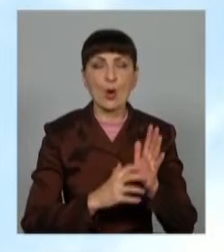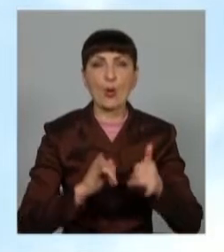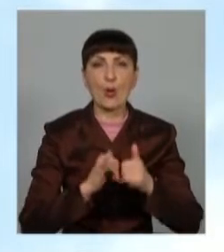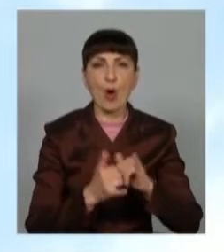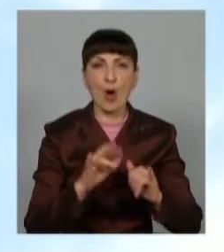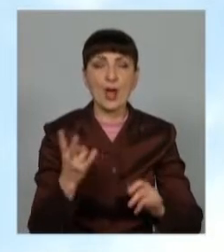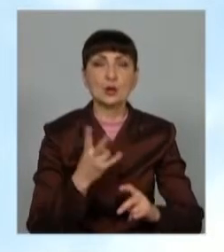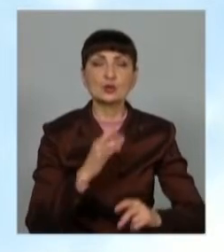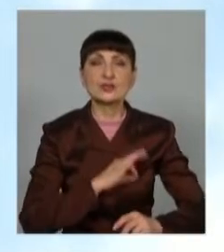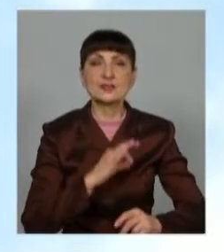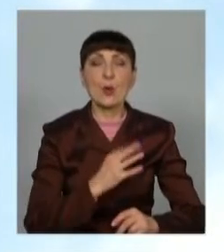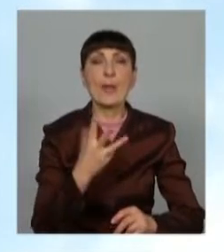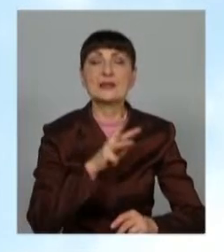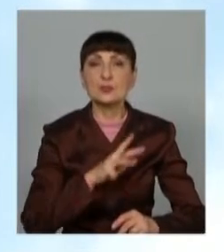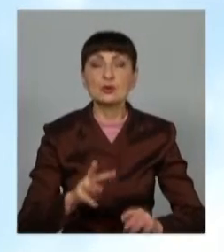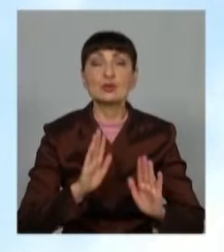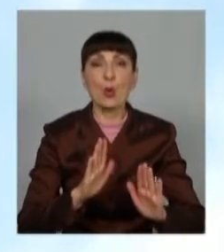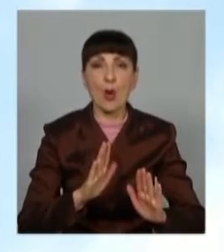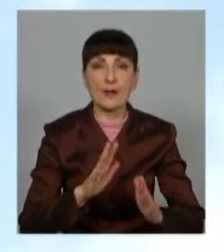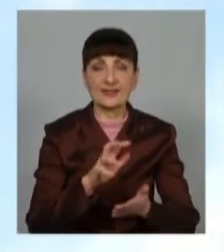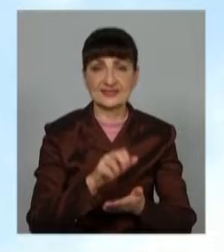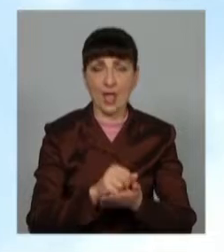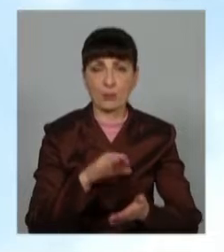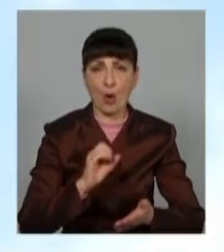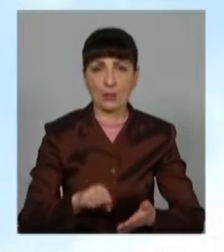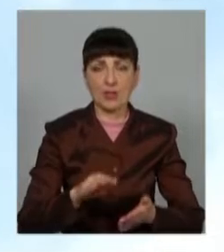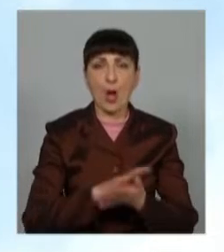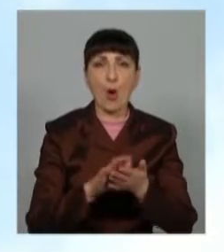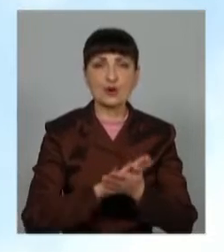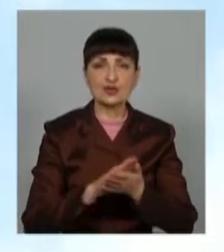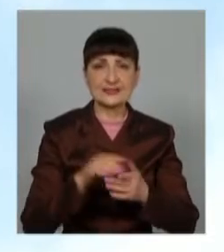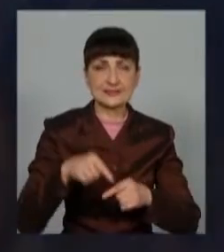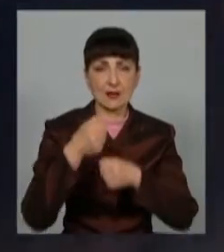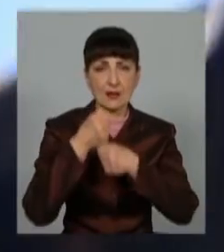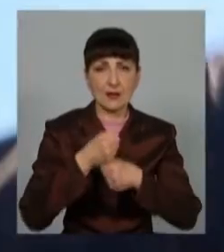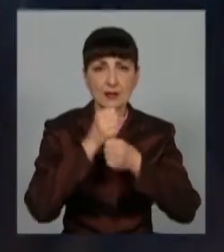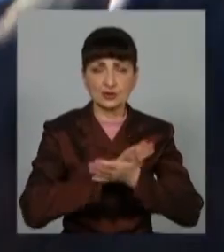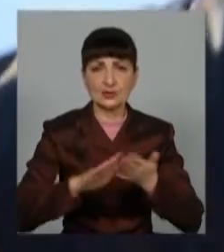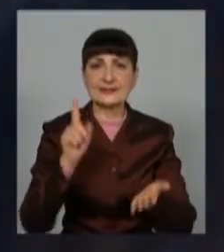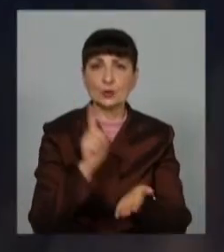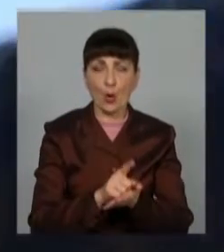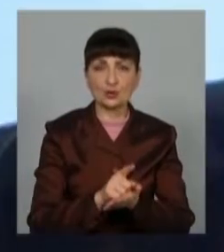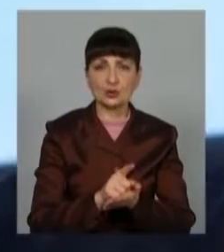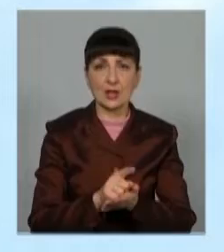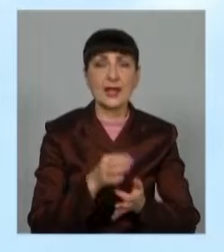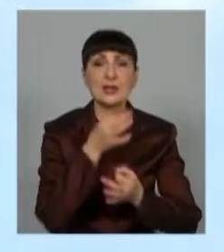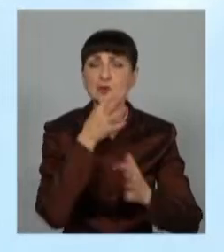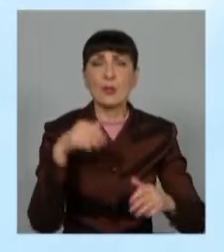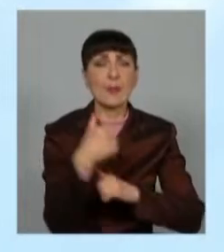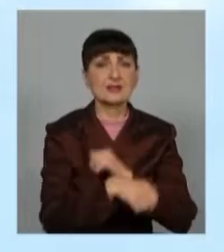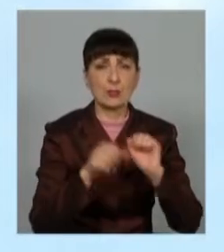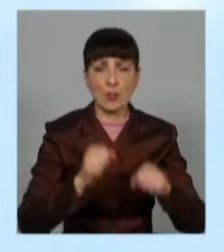можете использовать 5 минут, только займет этот очистка дымоходов. Из любого материала